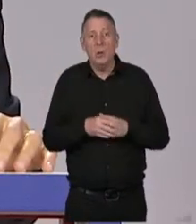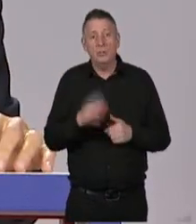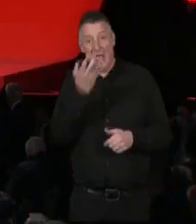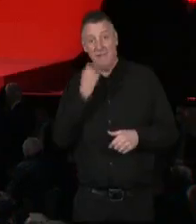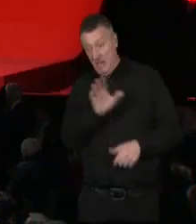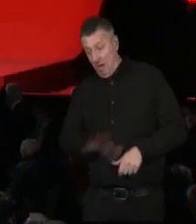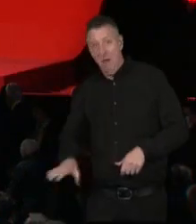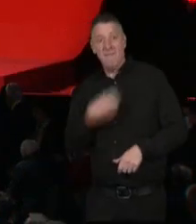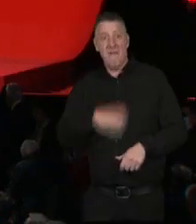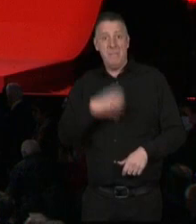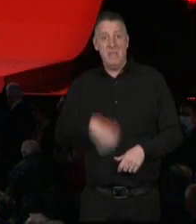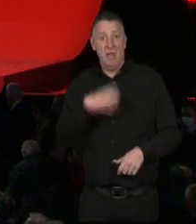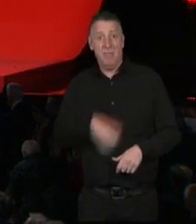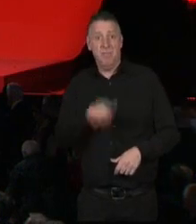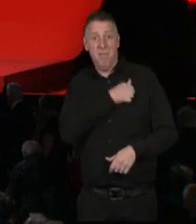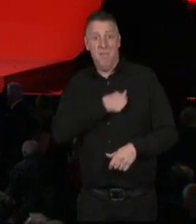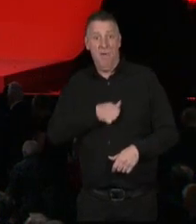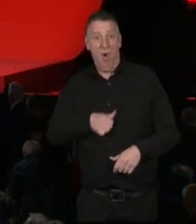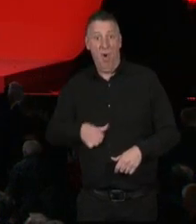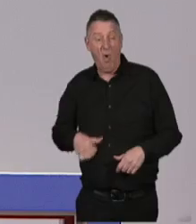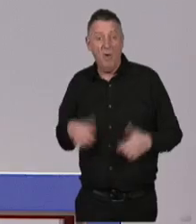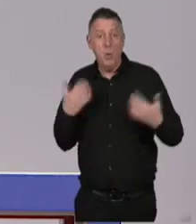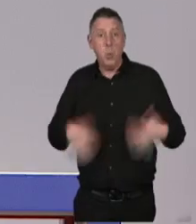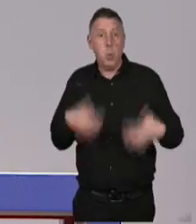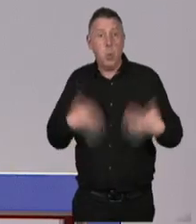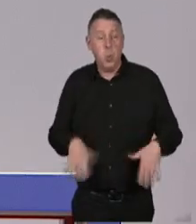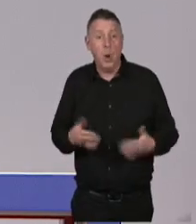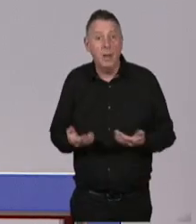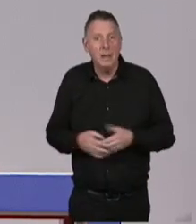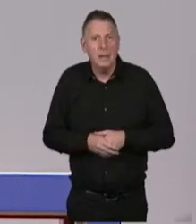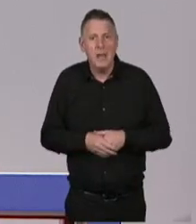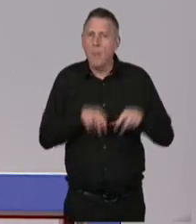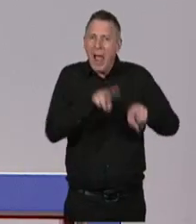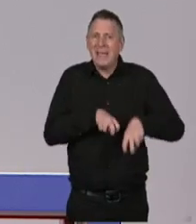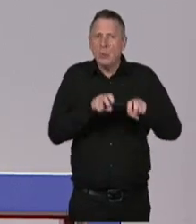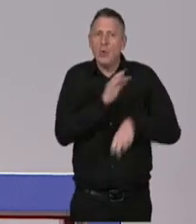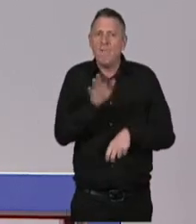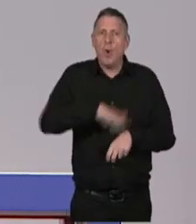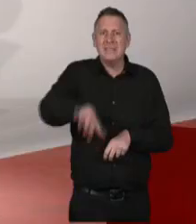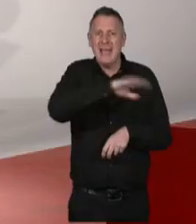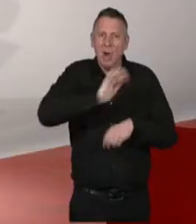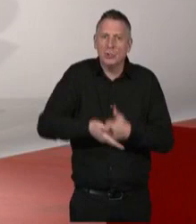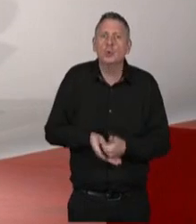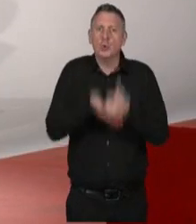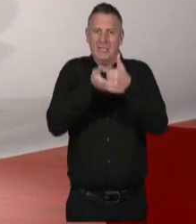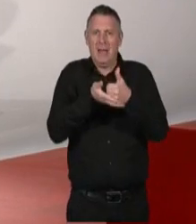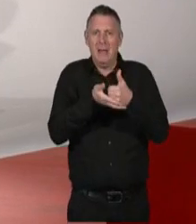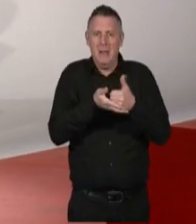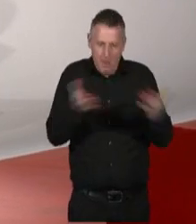continent africain. Je soutiendrai nos agriculteurs